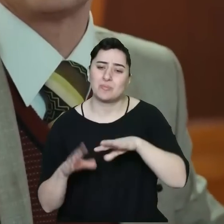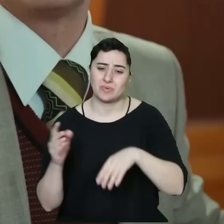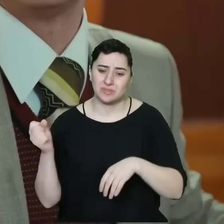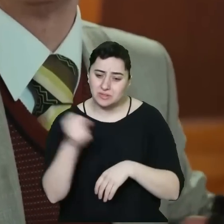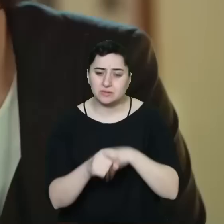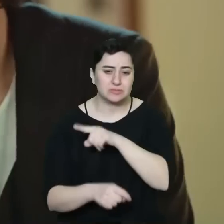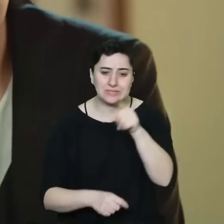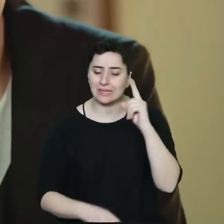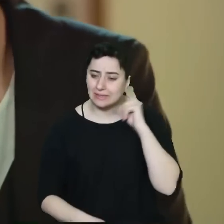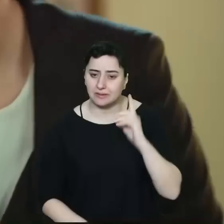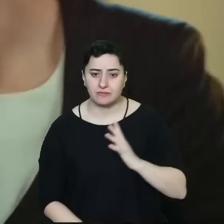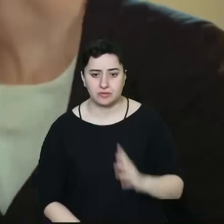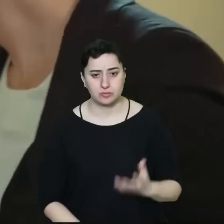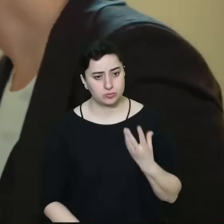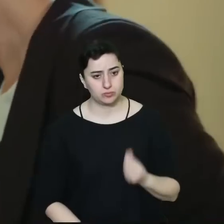bir tek senin sözünü dinliyor Zehra.